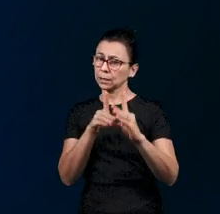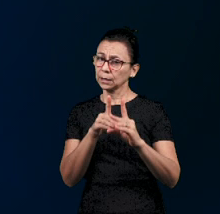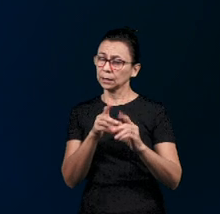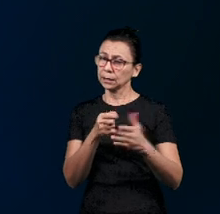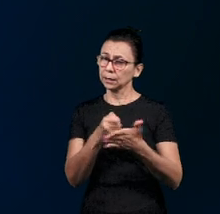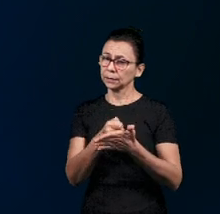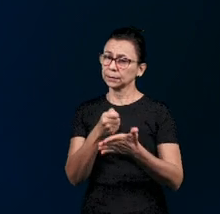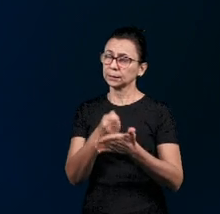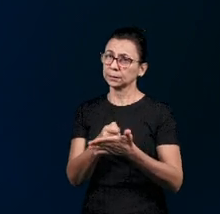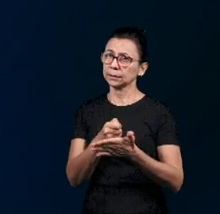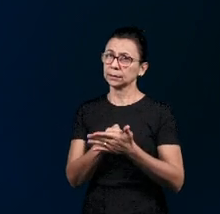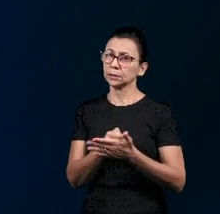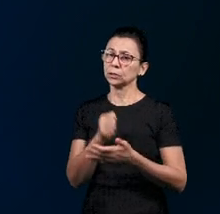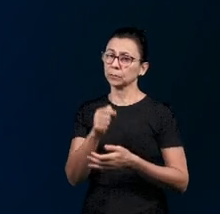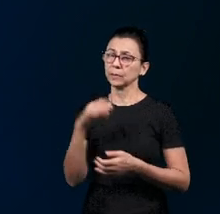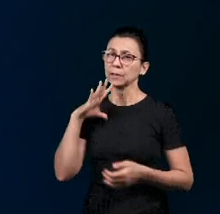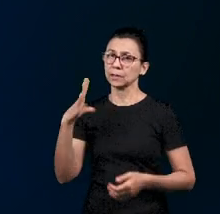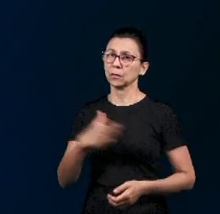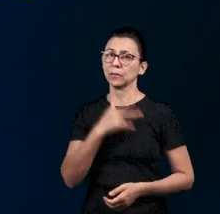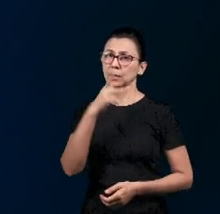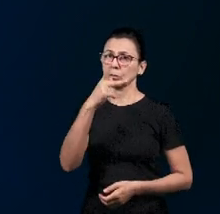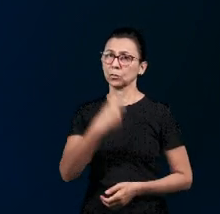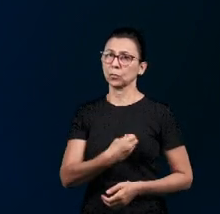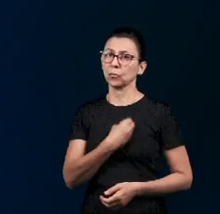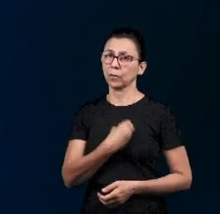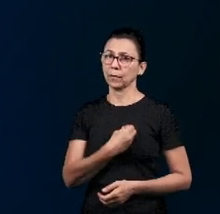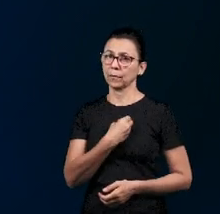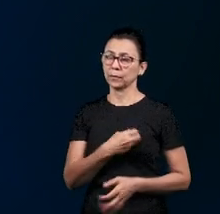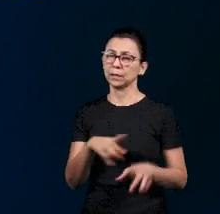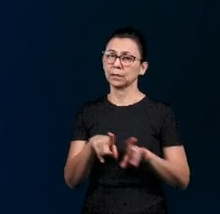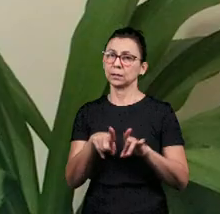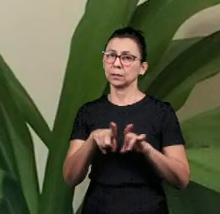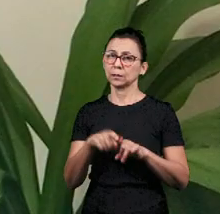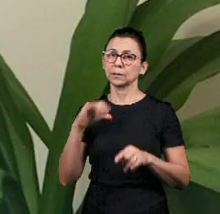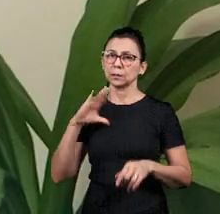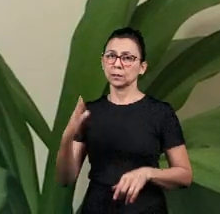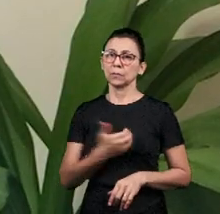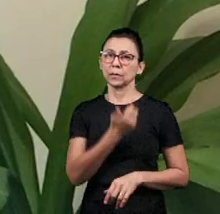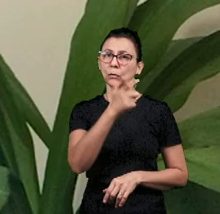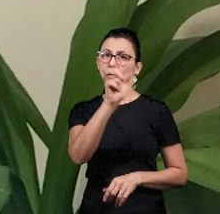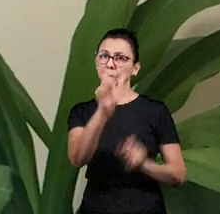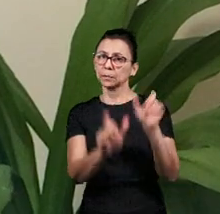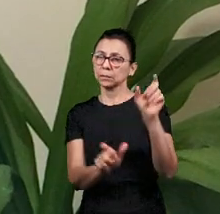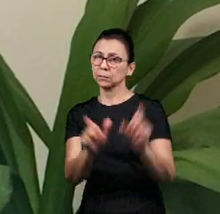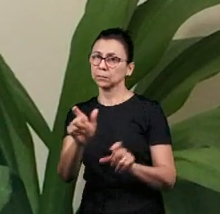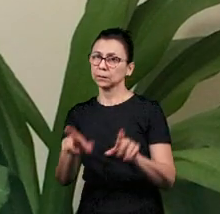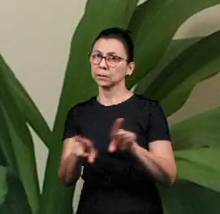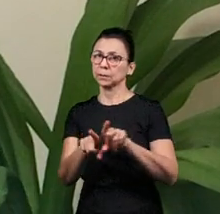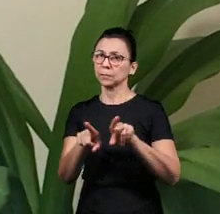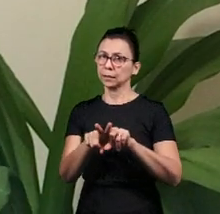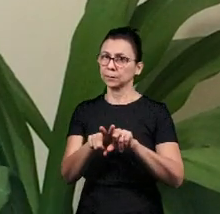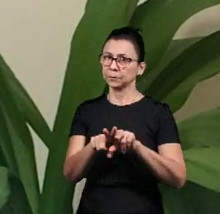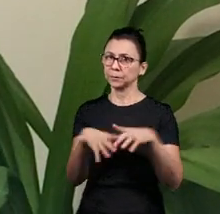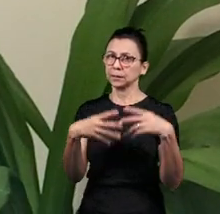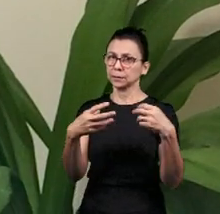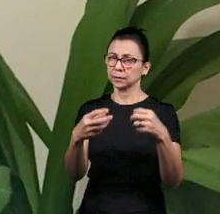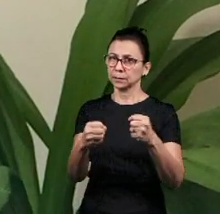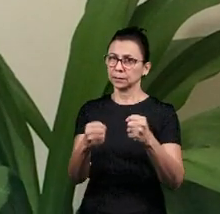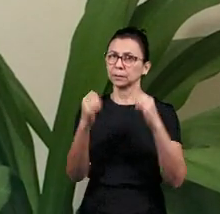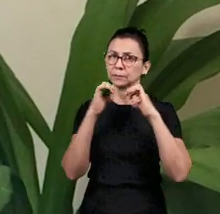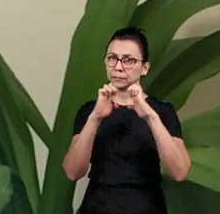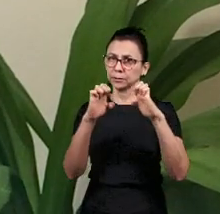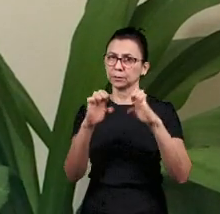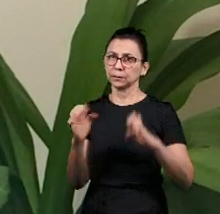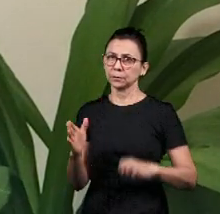ça, tu te sauveras toi-même comme à ceux qui t'écoutent. » Donc, mes frères et sœurs, nous pouvons même diviser cette réponse en